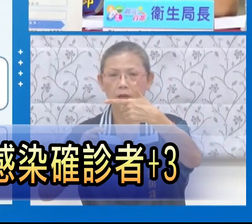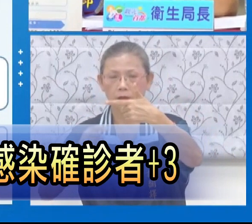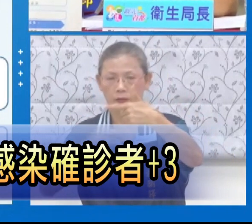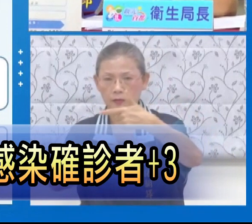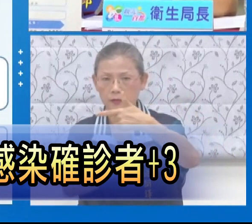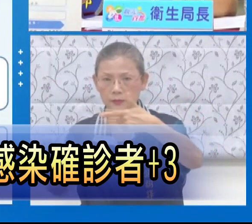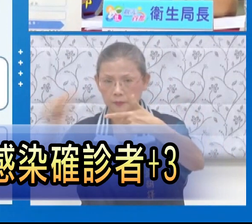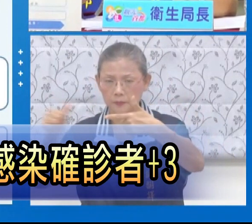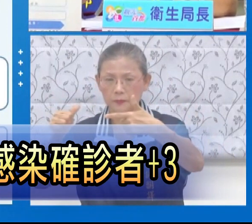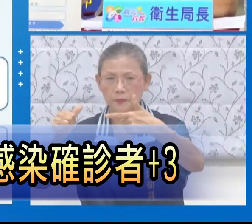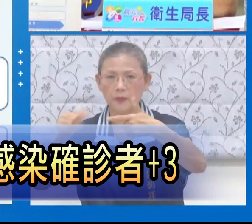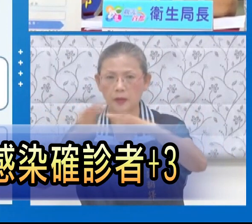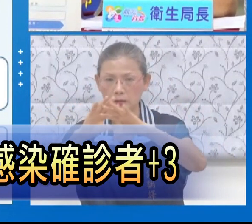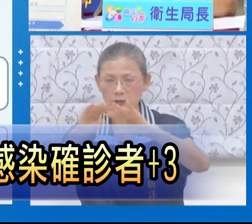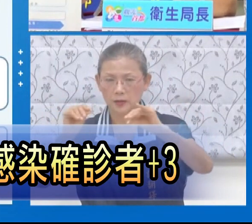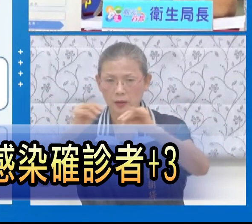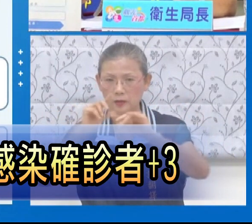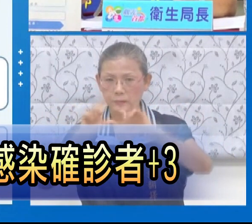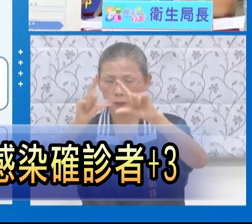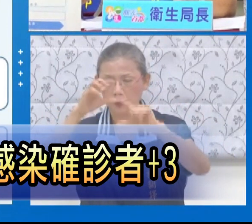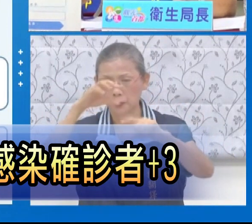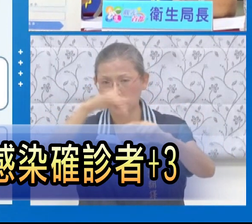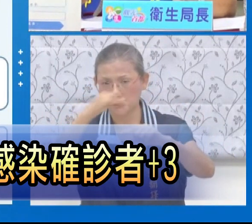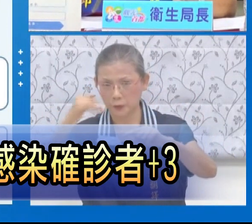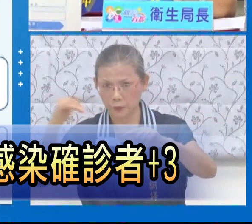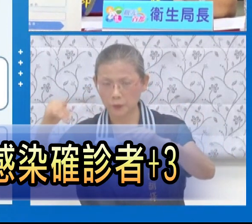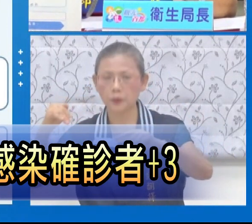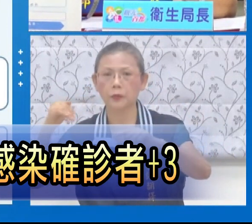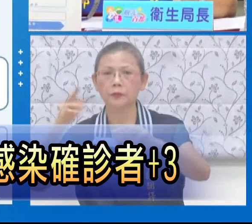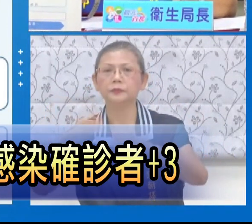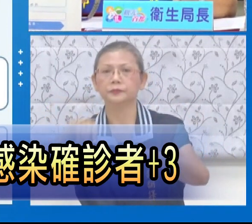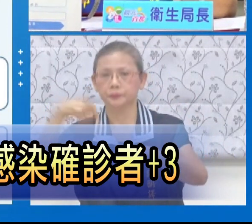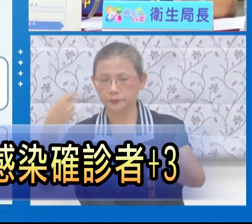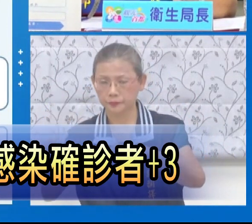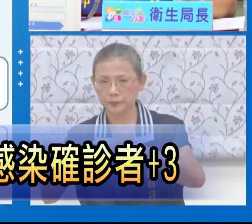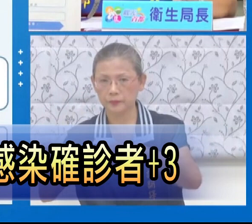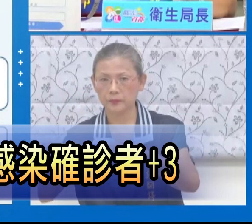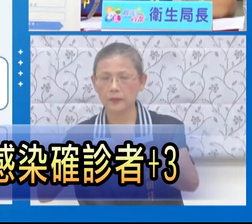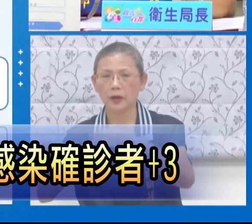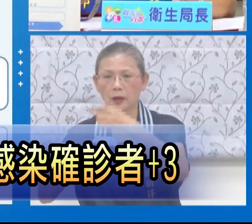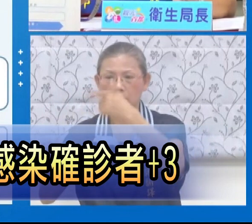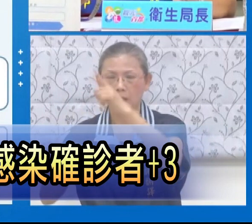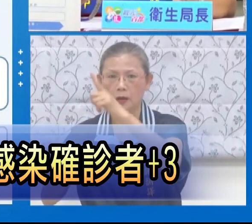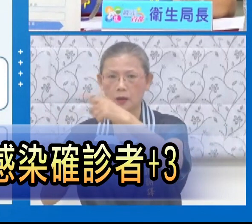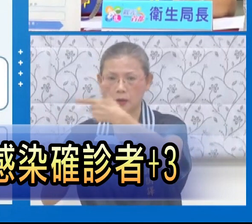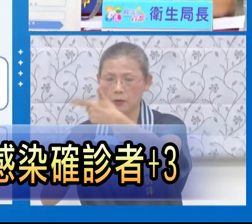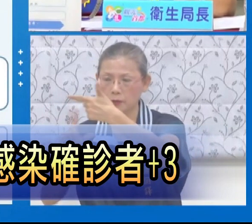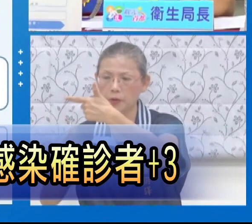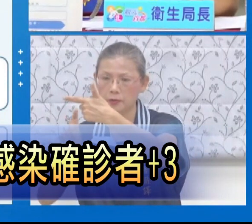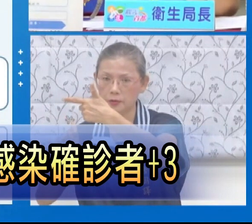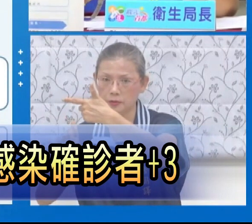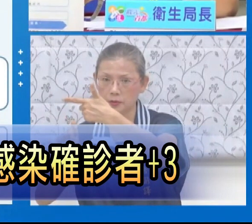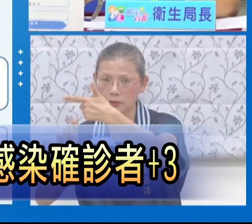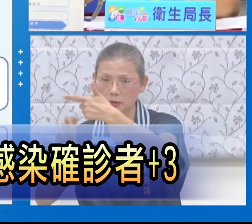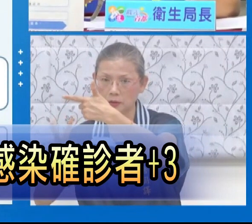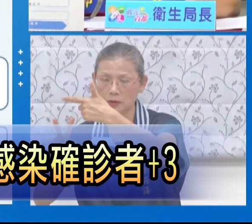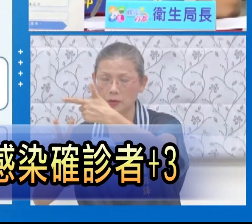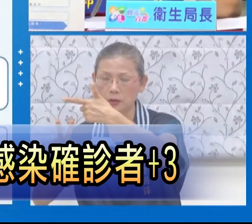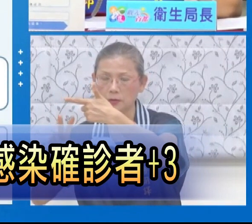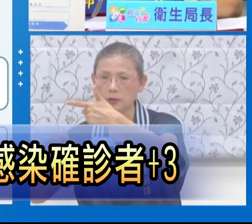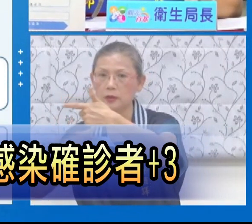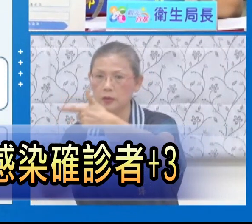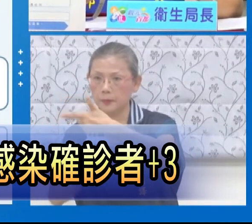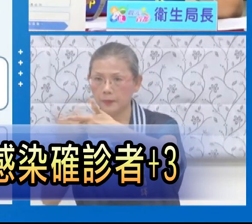草站在祖师街这个部分6月11号就是在这个礼拜五的下午